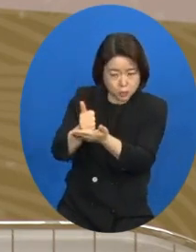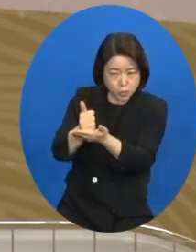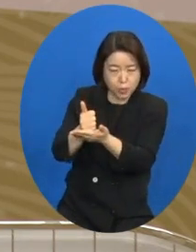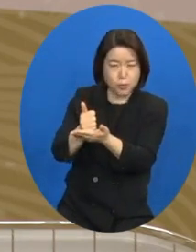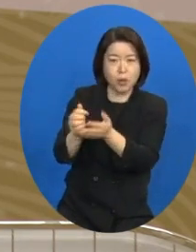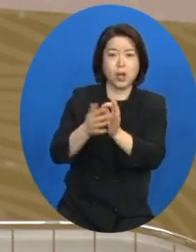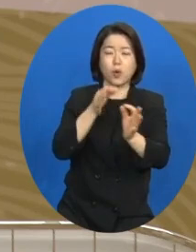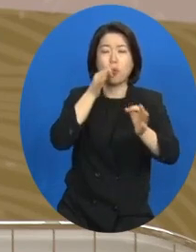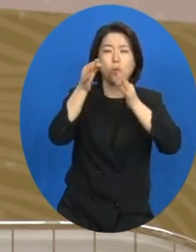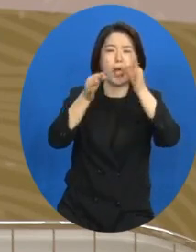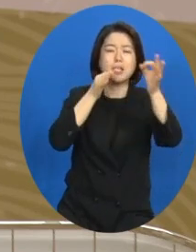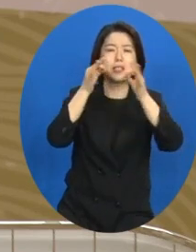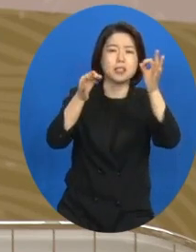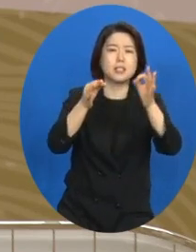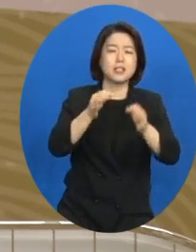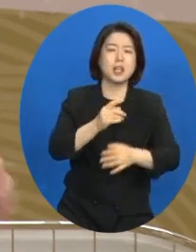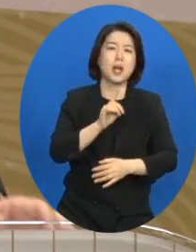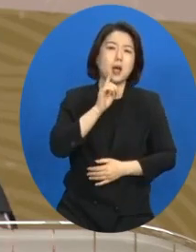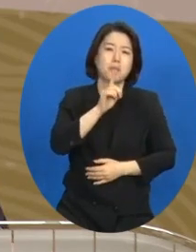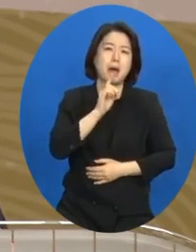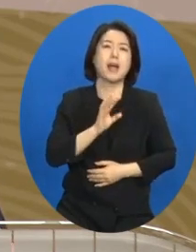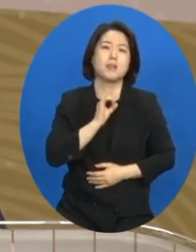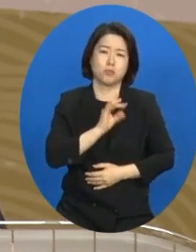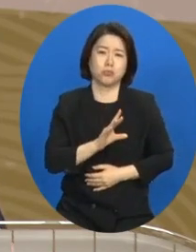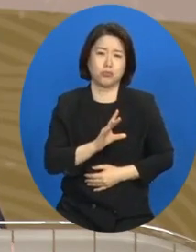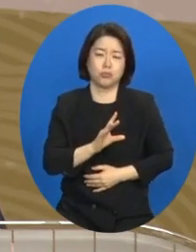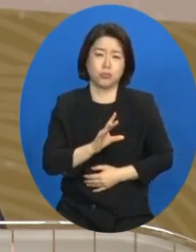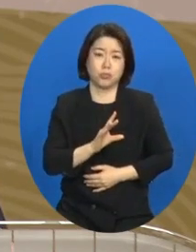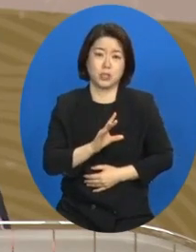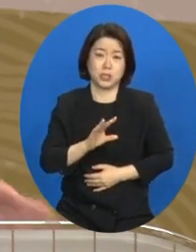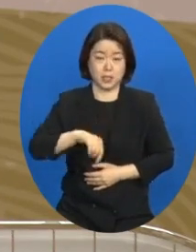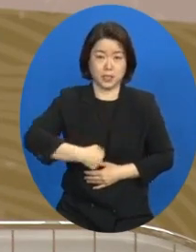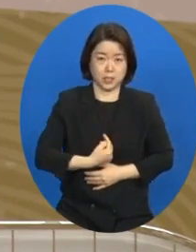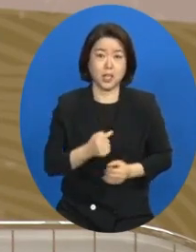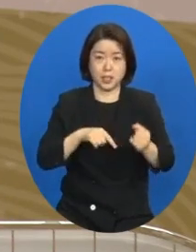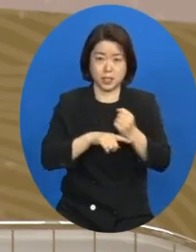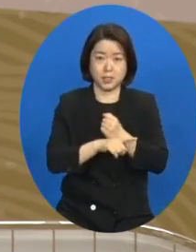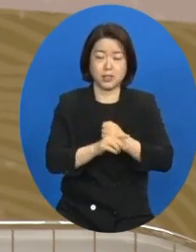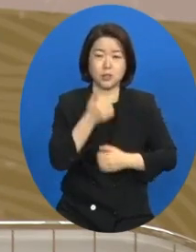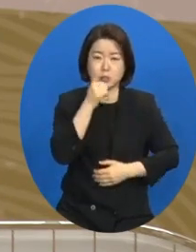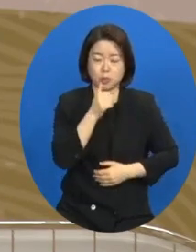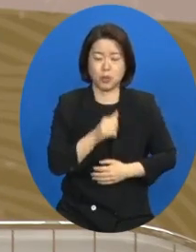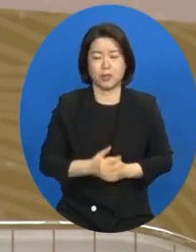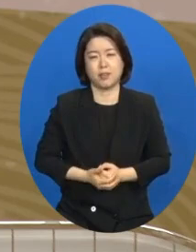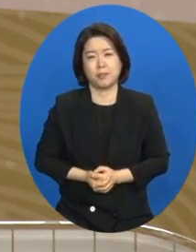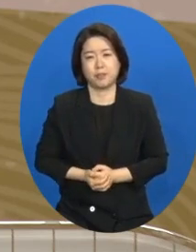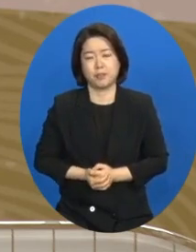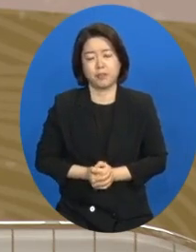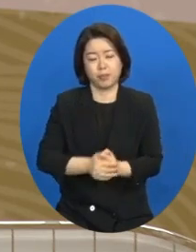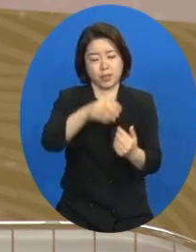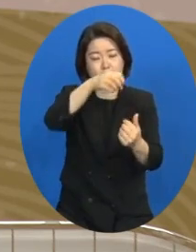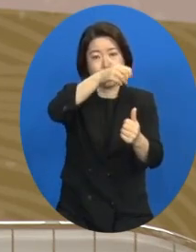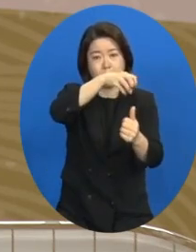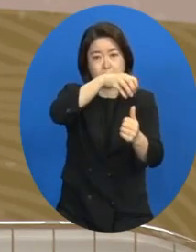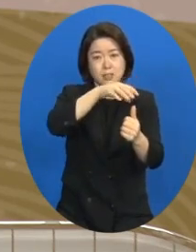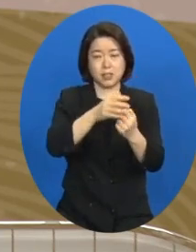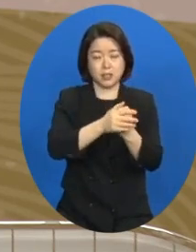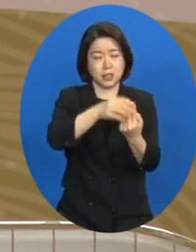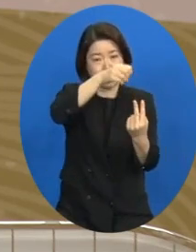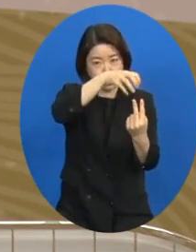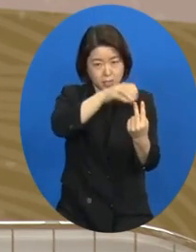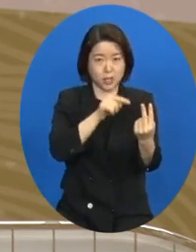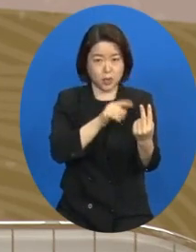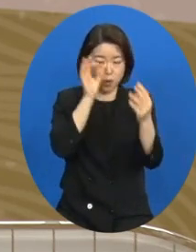소리였다 자기가 그런 의미 었다는 거예요 여러분이 세례요한 을 보면서 하나님을 우리에게